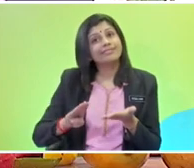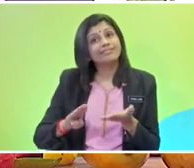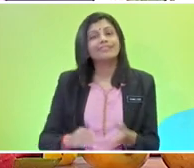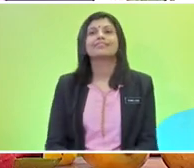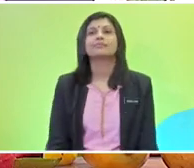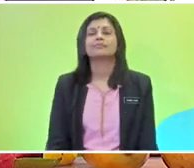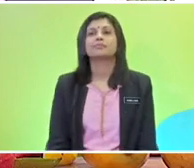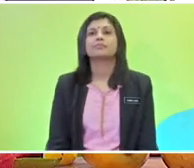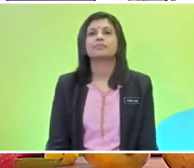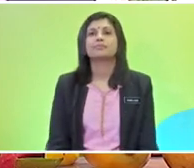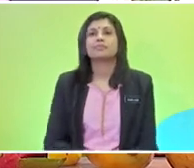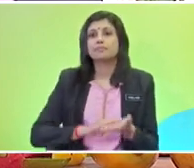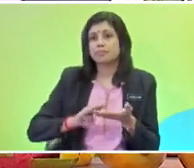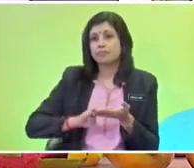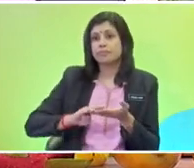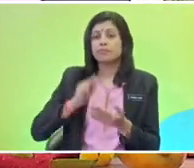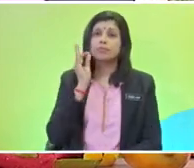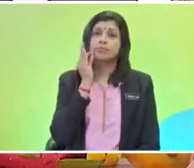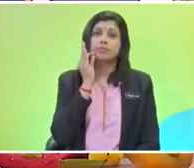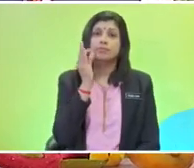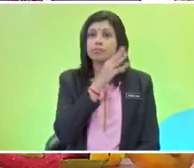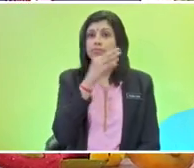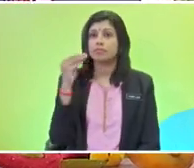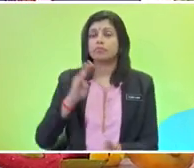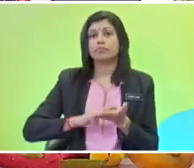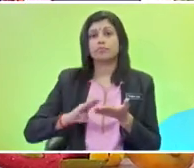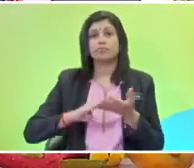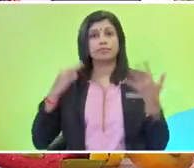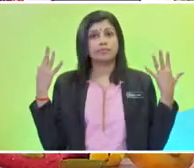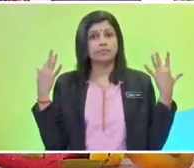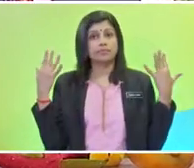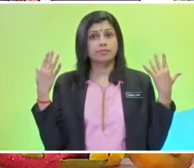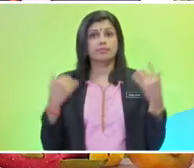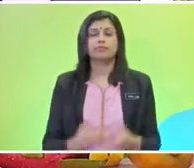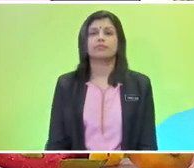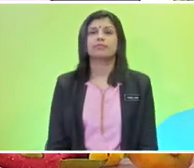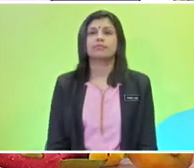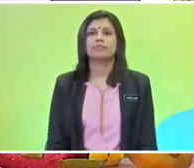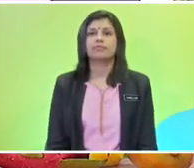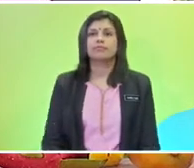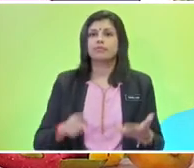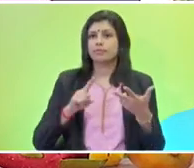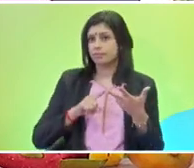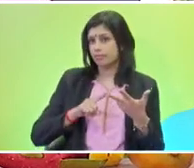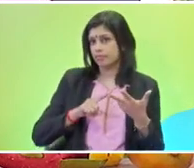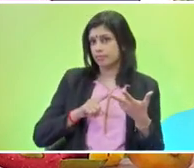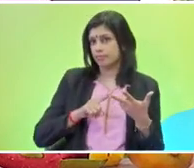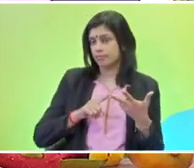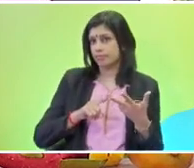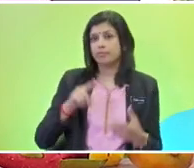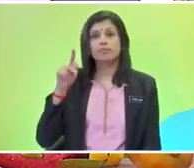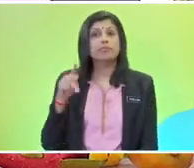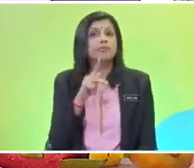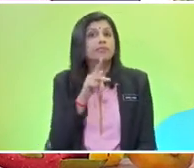Kebersihan buah-buahan yang kita nak makan dan juga kebersihan tangan. Yang ketiga,